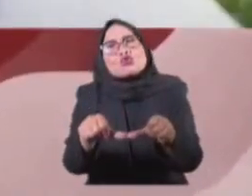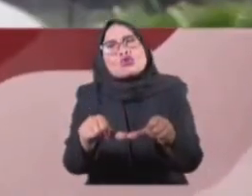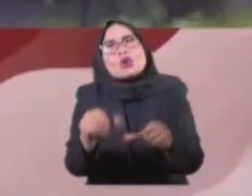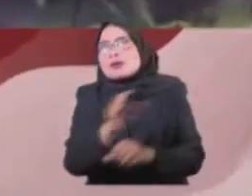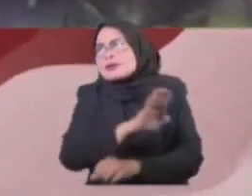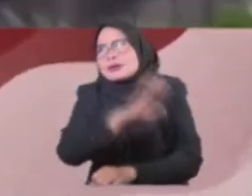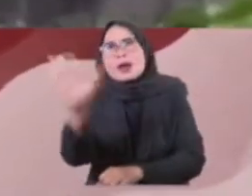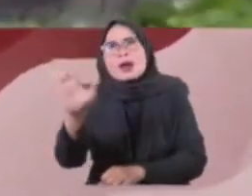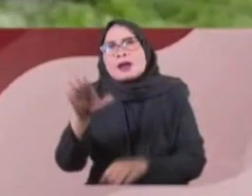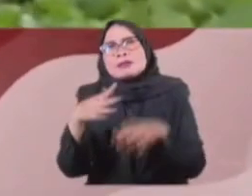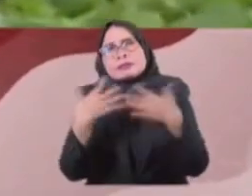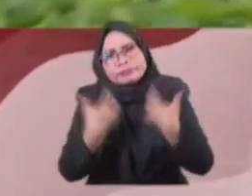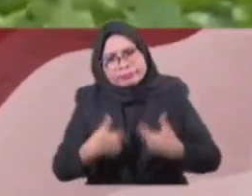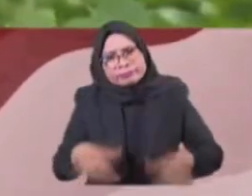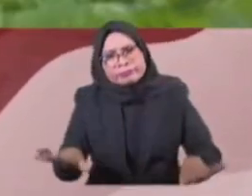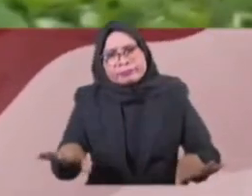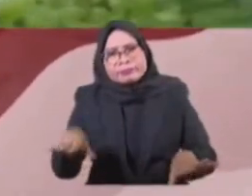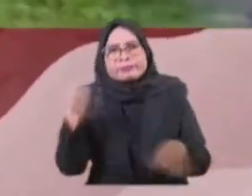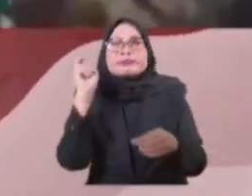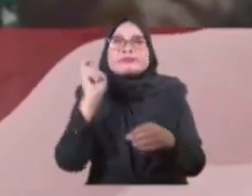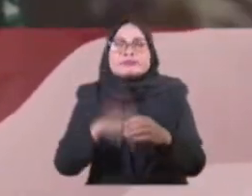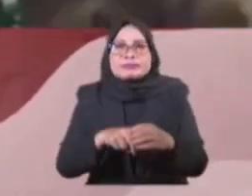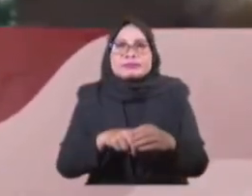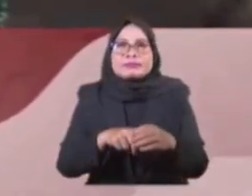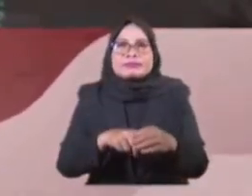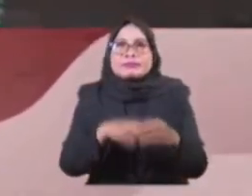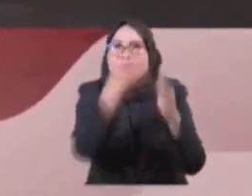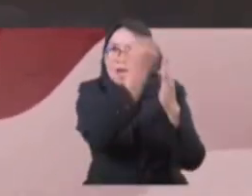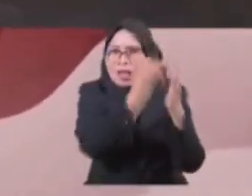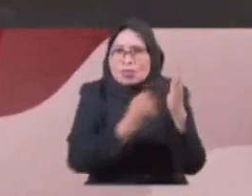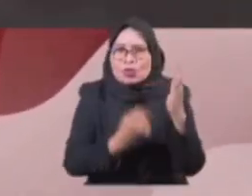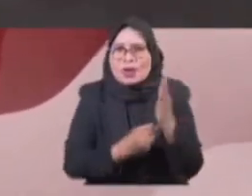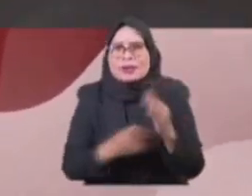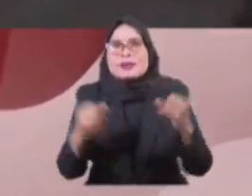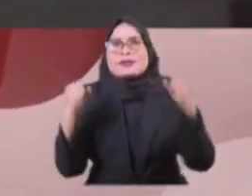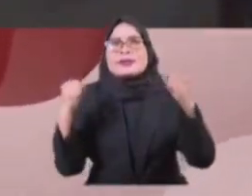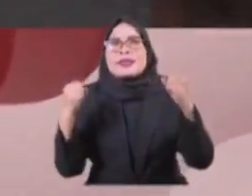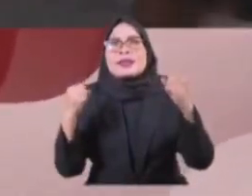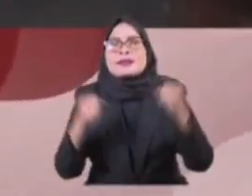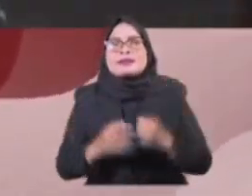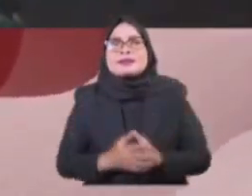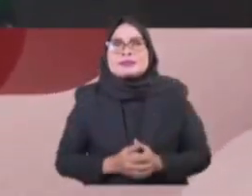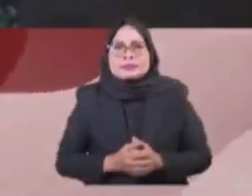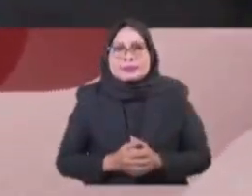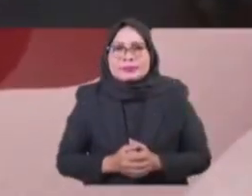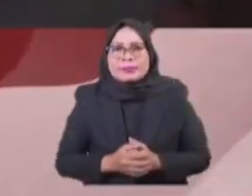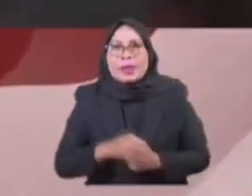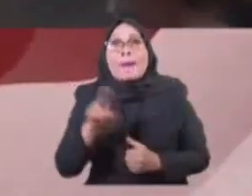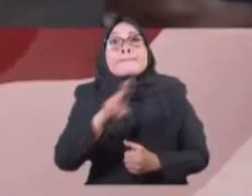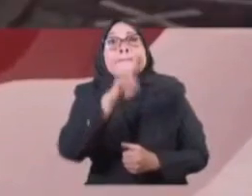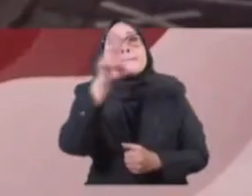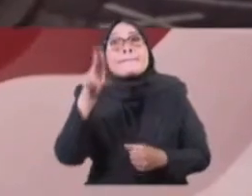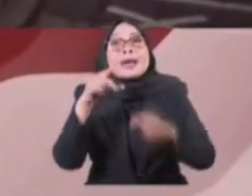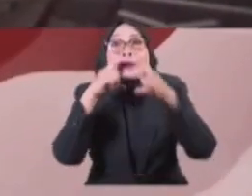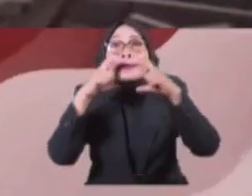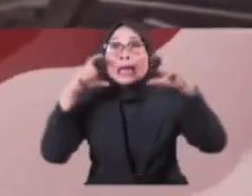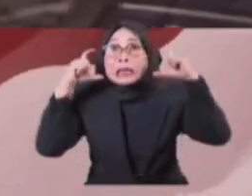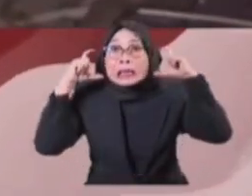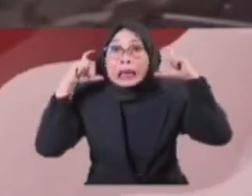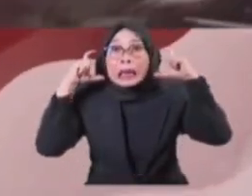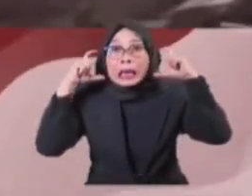terus jangan kendor menerapkan protokol kesehatan Hai pakai